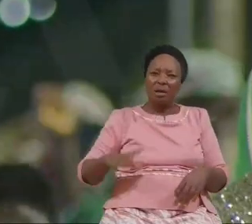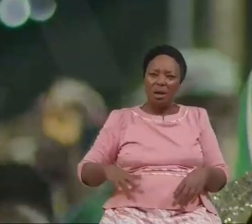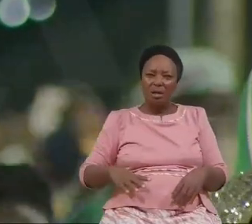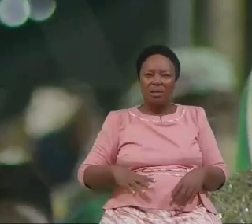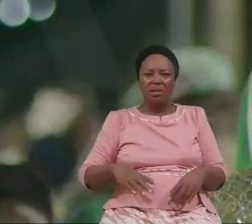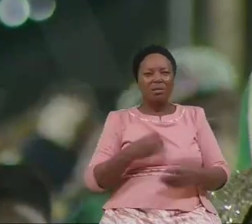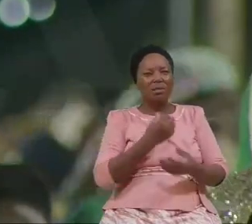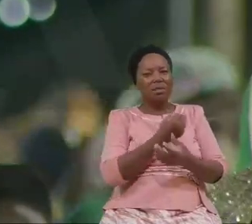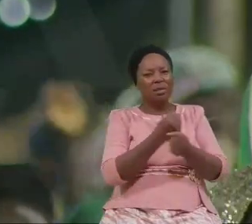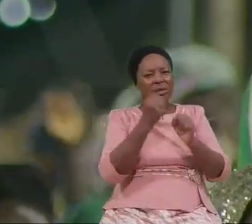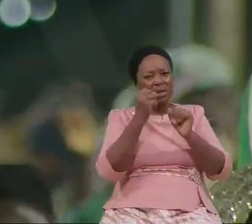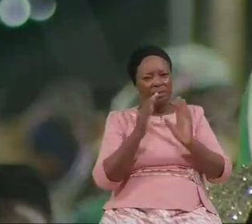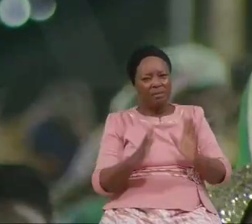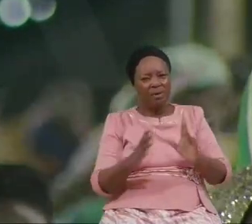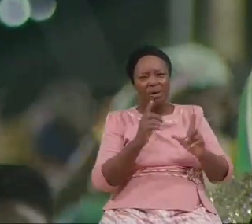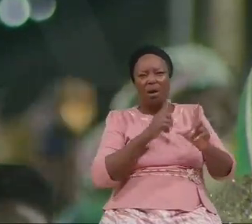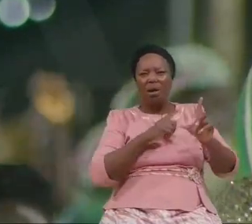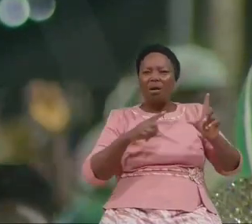Seigneur